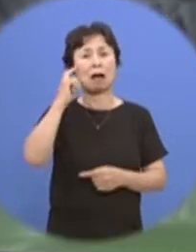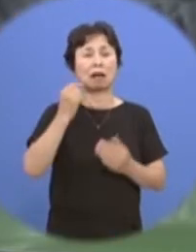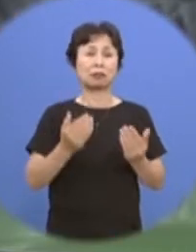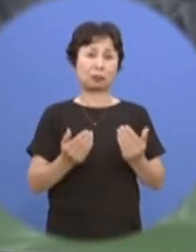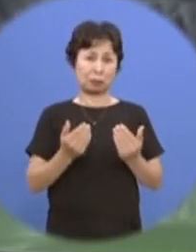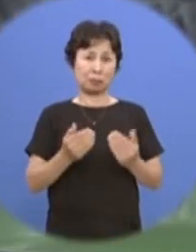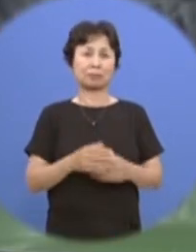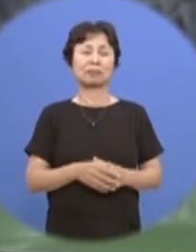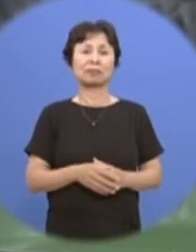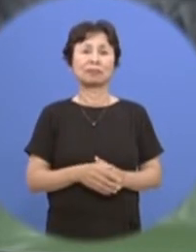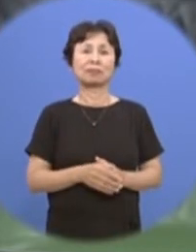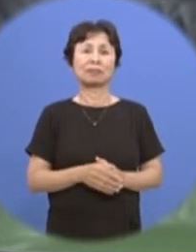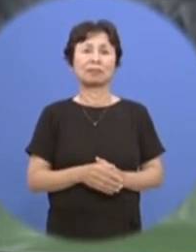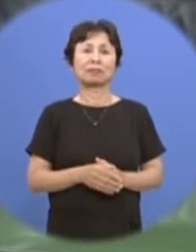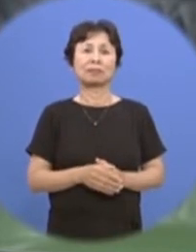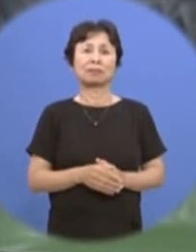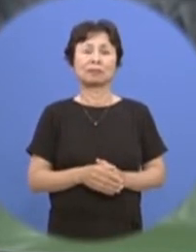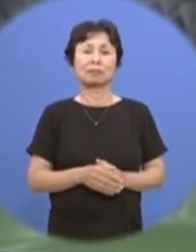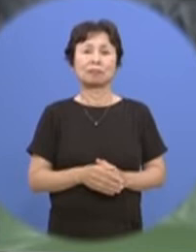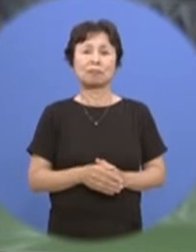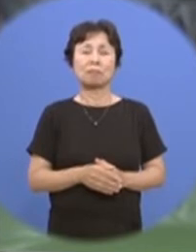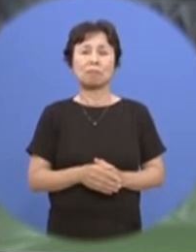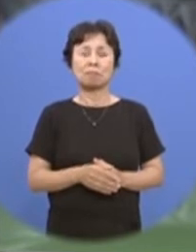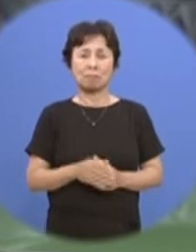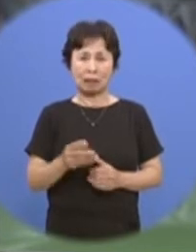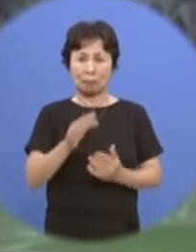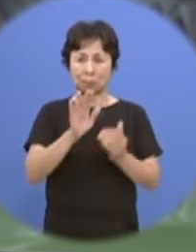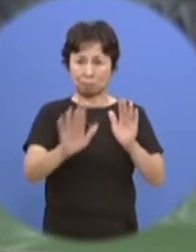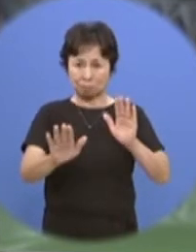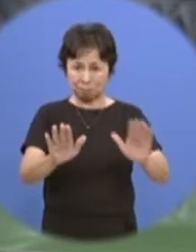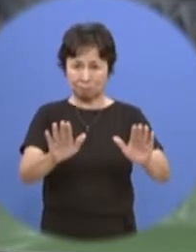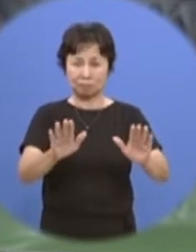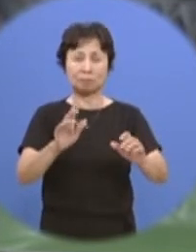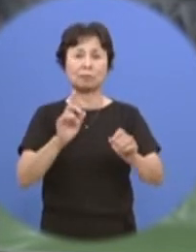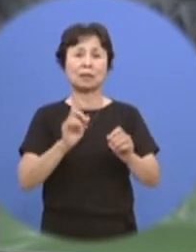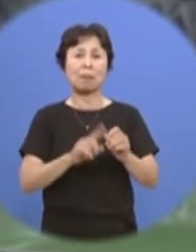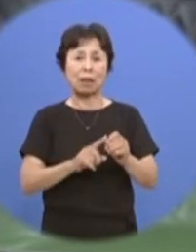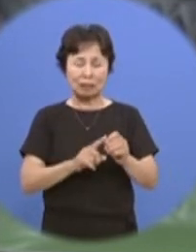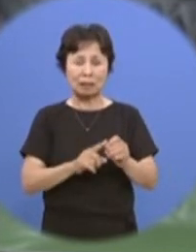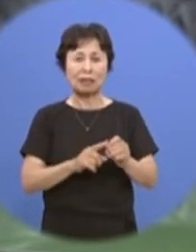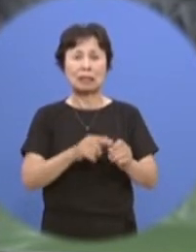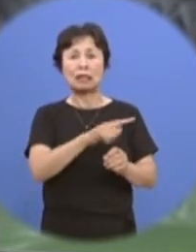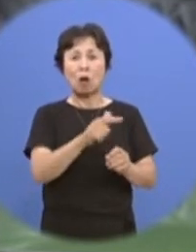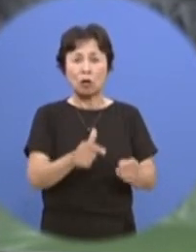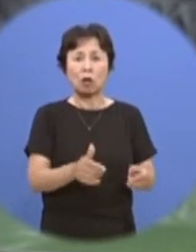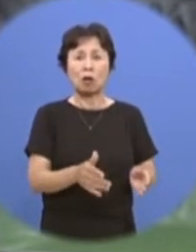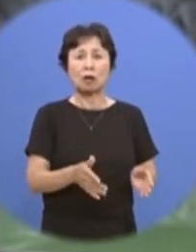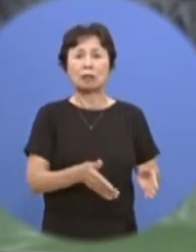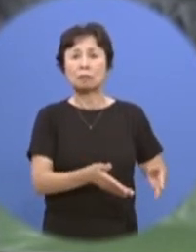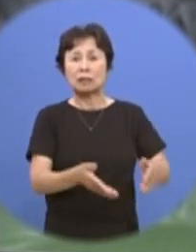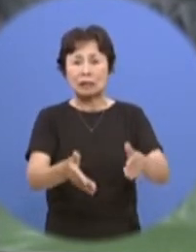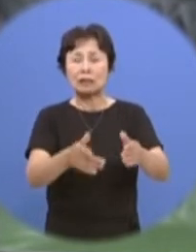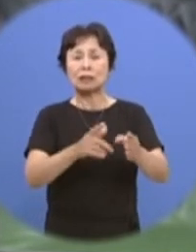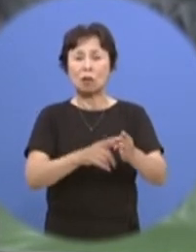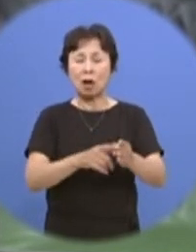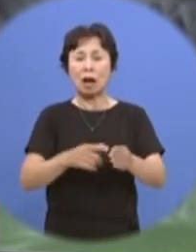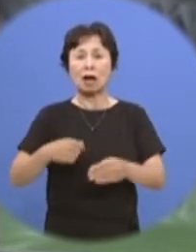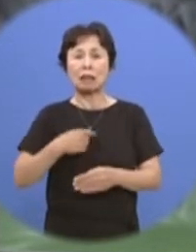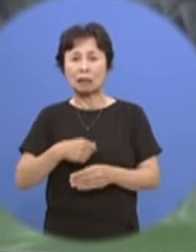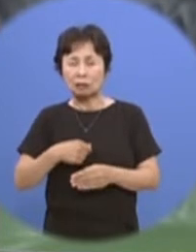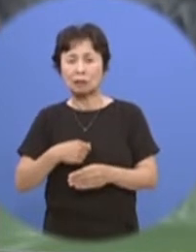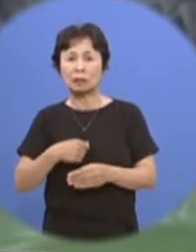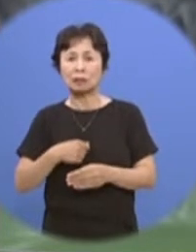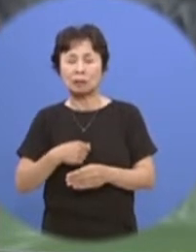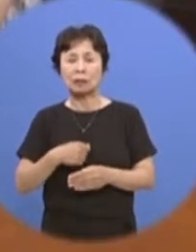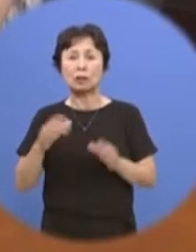し、それから被害が出ないようにまず第一にね、 はい、 ソフトハードの両方の対策もしなきゃいけない、はい、